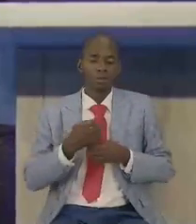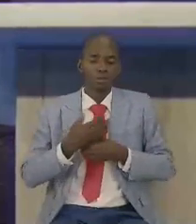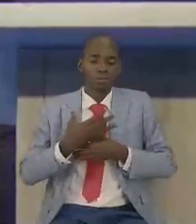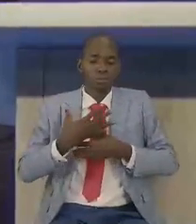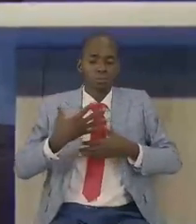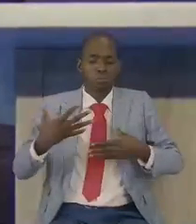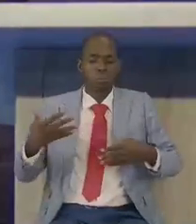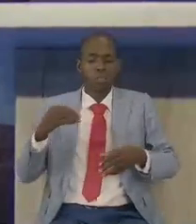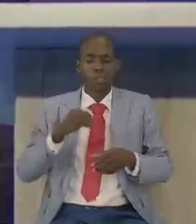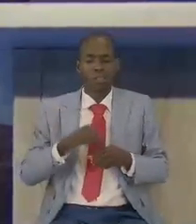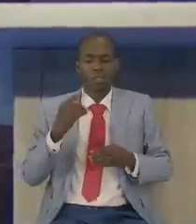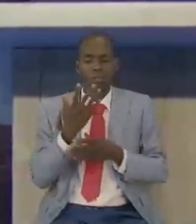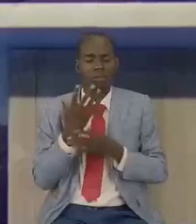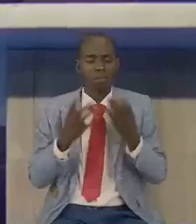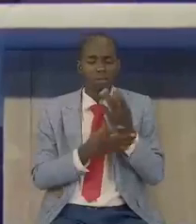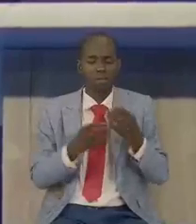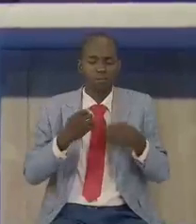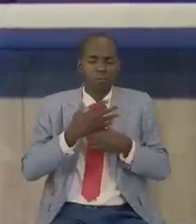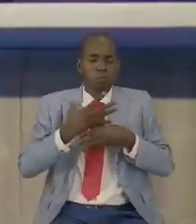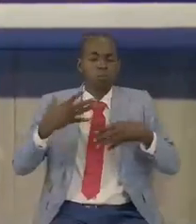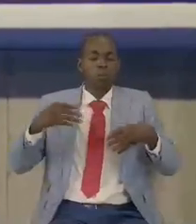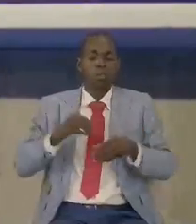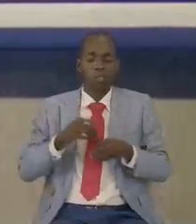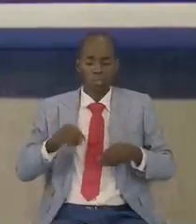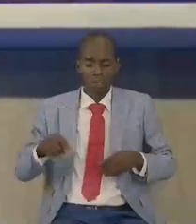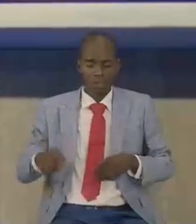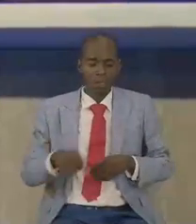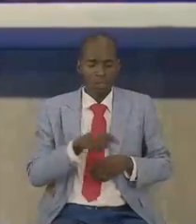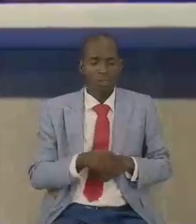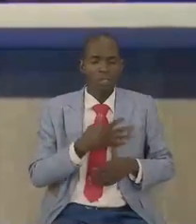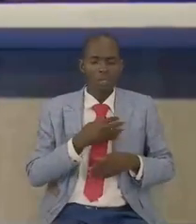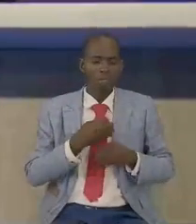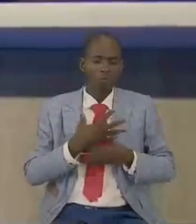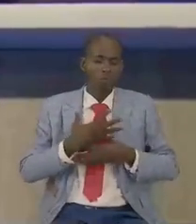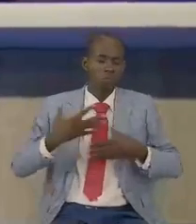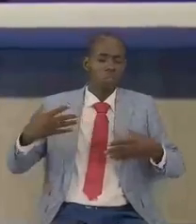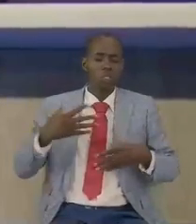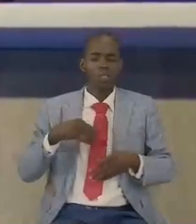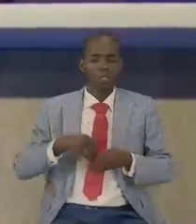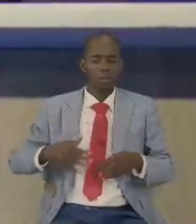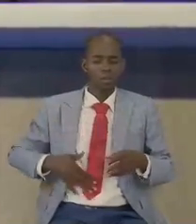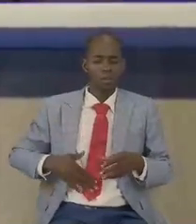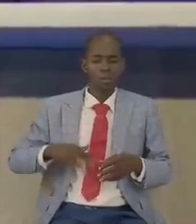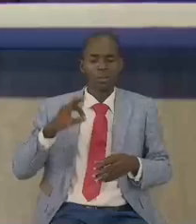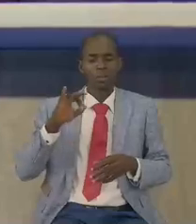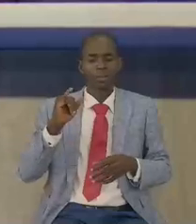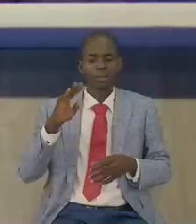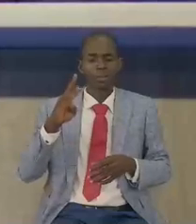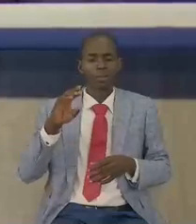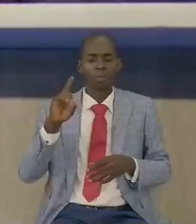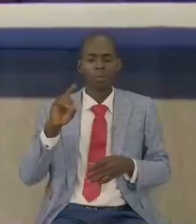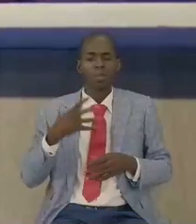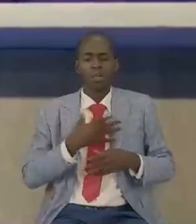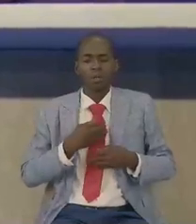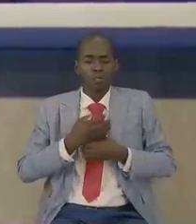Éléphantiasis, ses pieds gros, l'hernie, fibrome et la